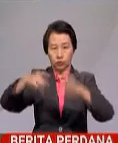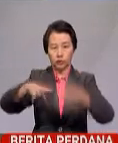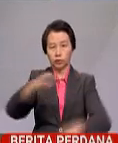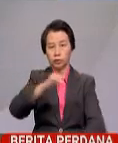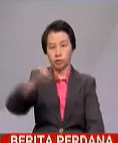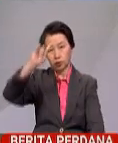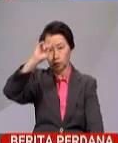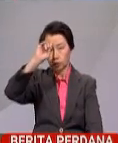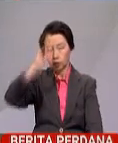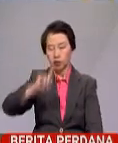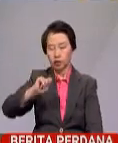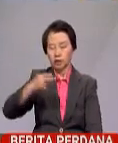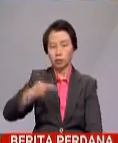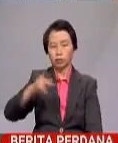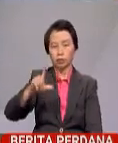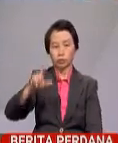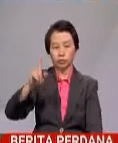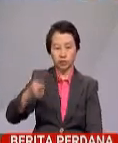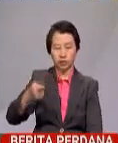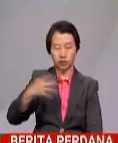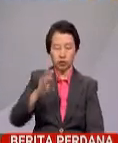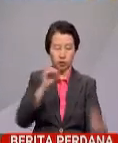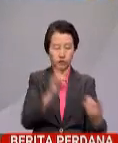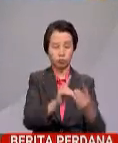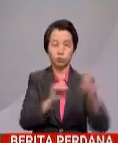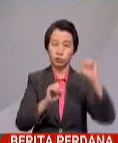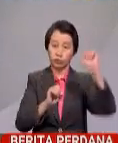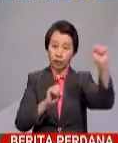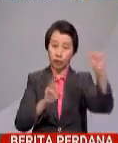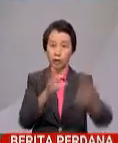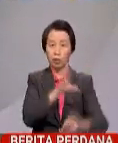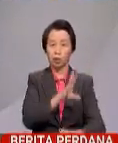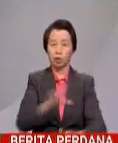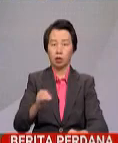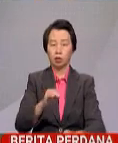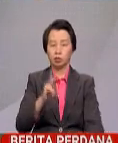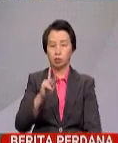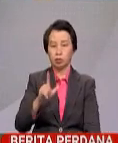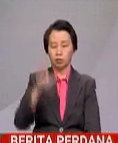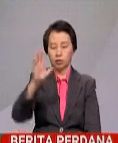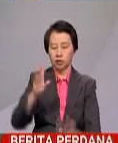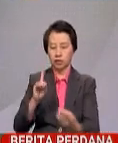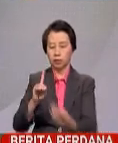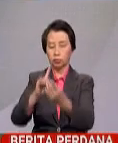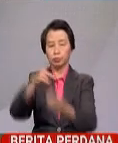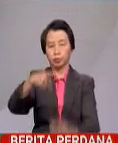India. TLHT akan bertemu pasukan Sabah, sementara Hockey Academy KL akan